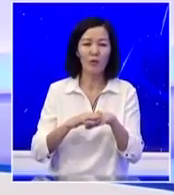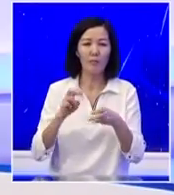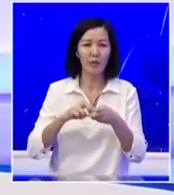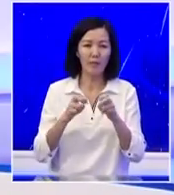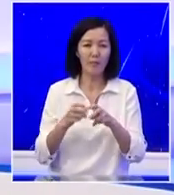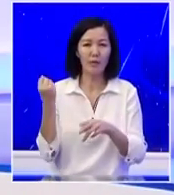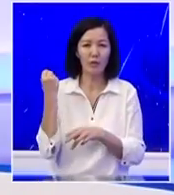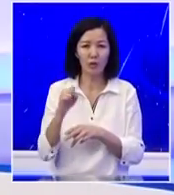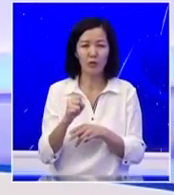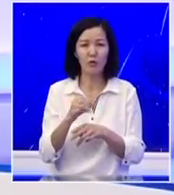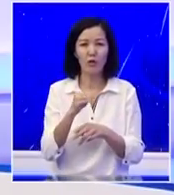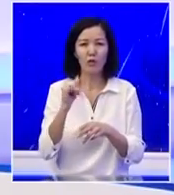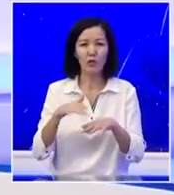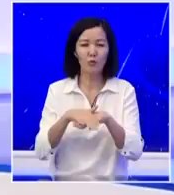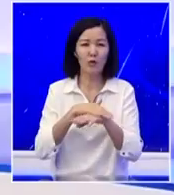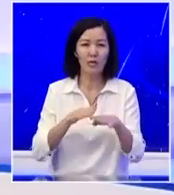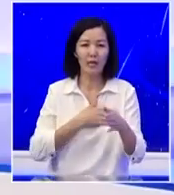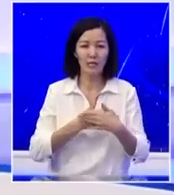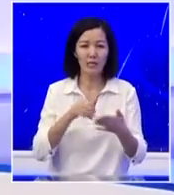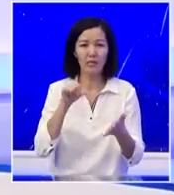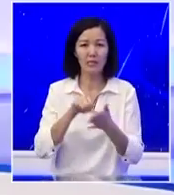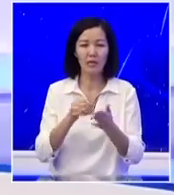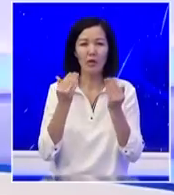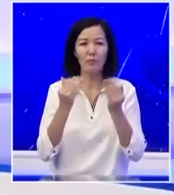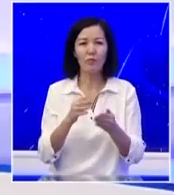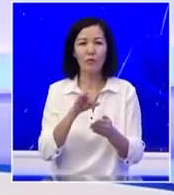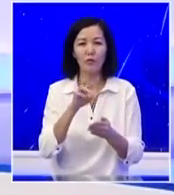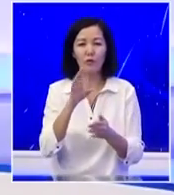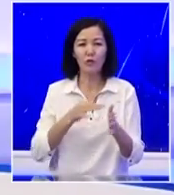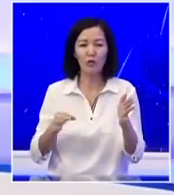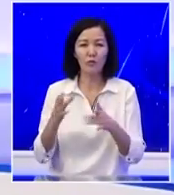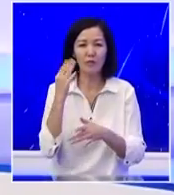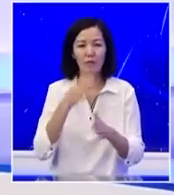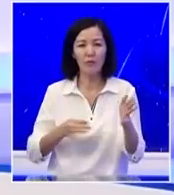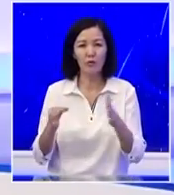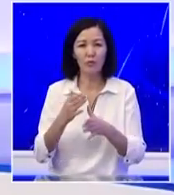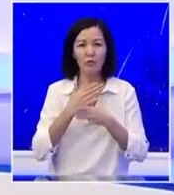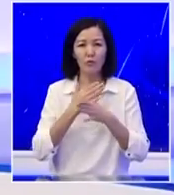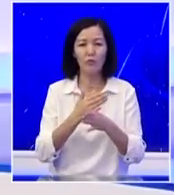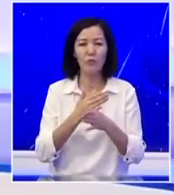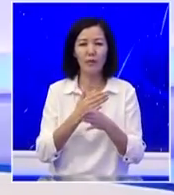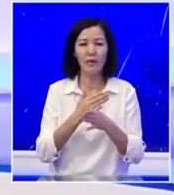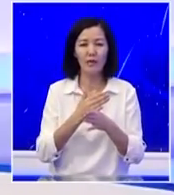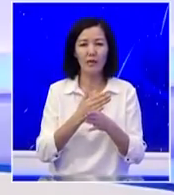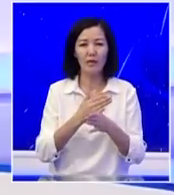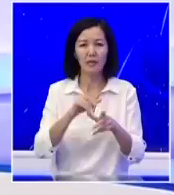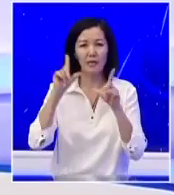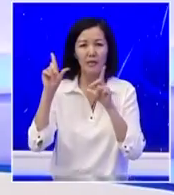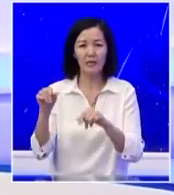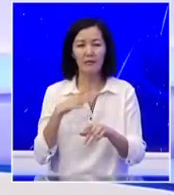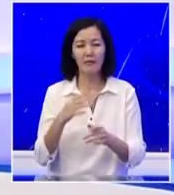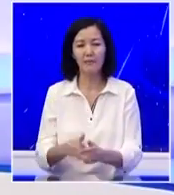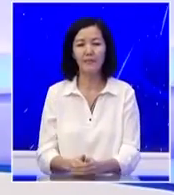көтеру жетісулықтарында ежелгі әдеті. Бүгін Түркістан облысына Алматы облысының көмек керуені жол тартты.